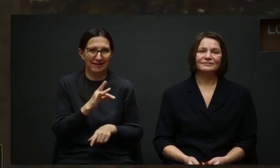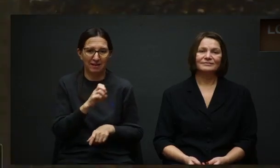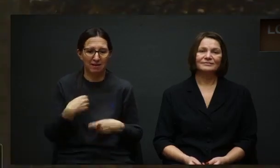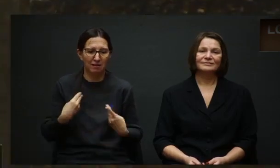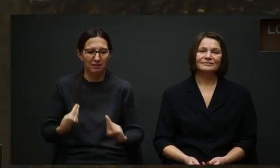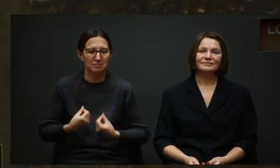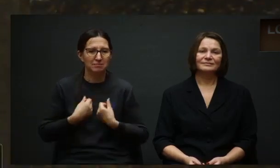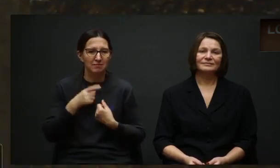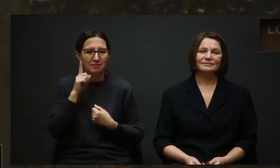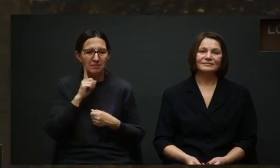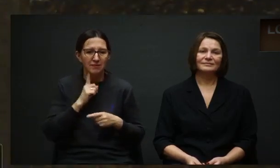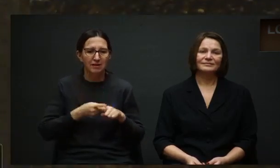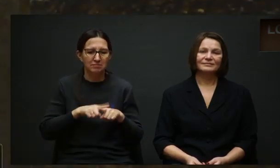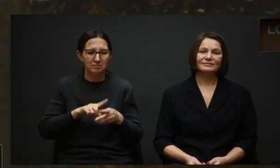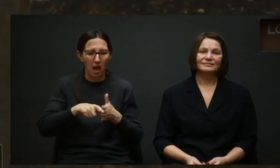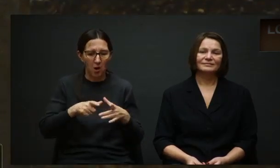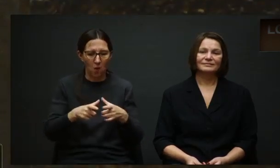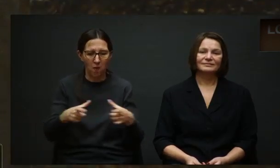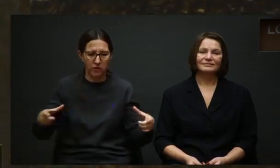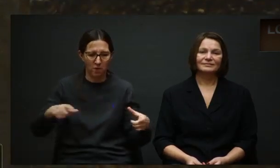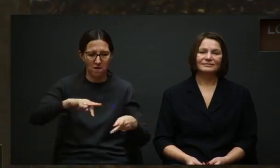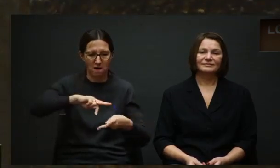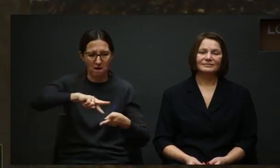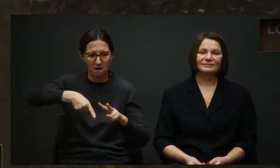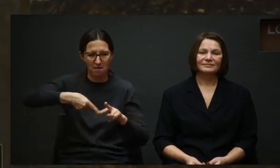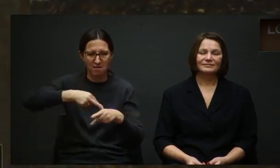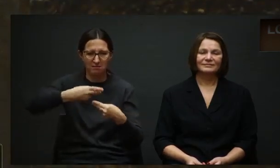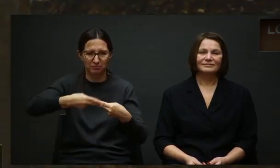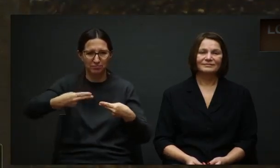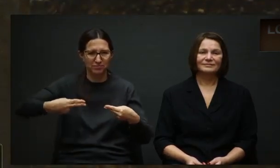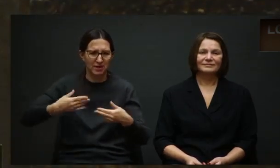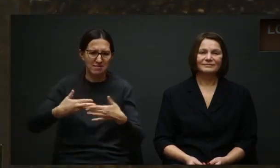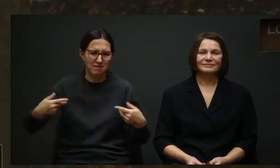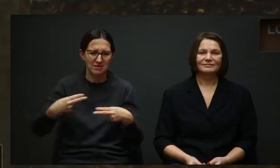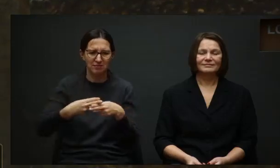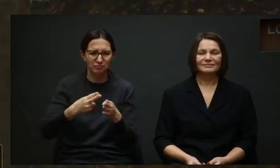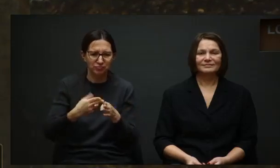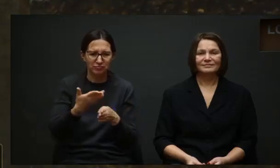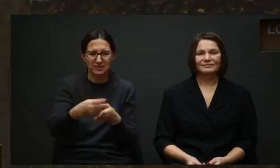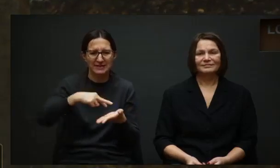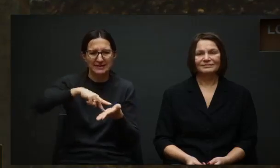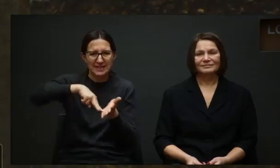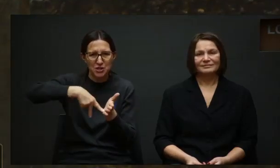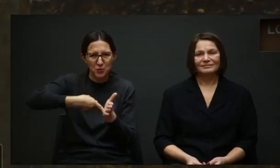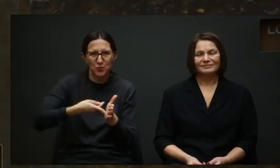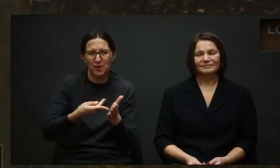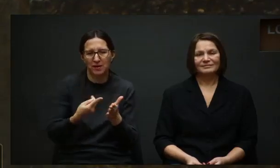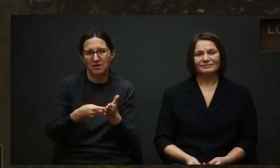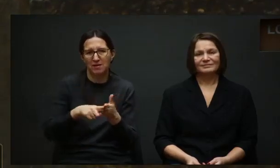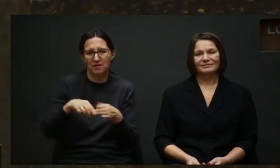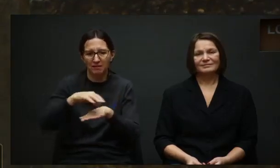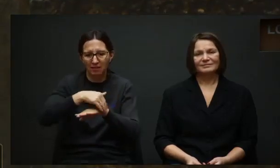завораживали готовальни. Там вот всякие циркули, там вот вся эта